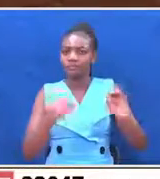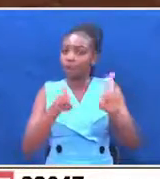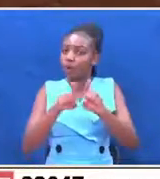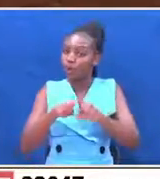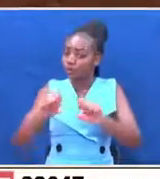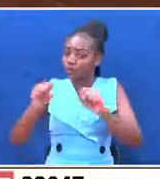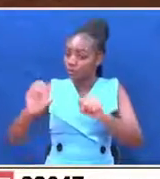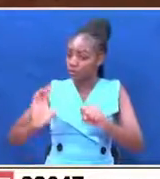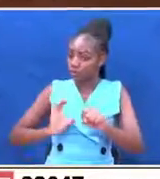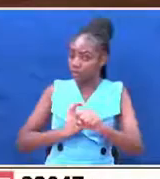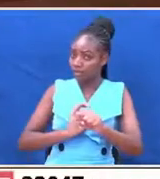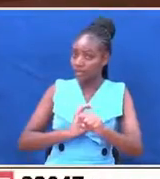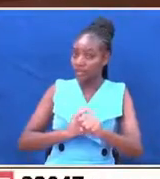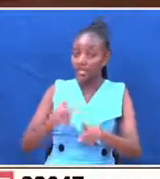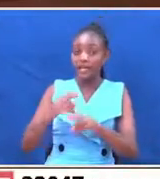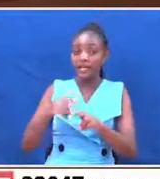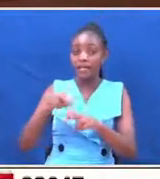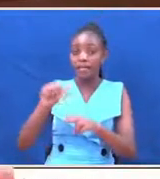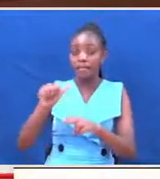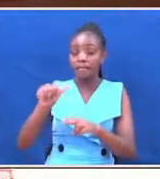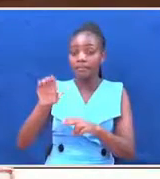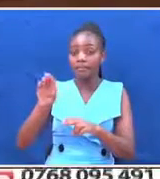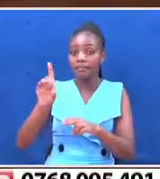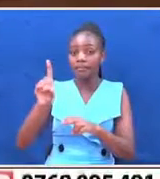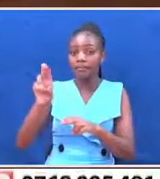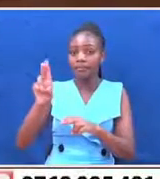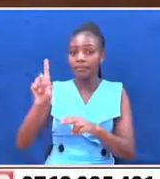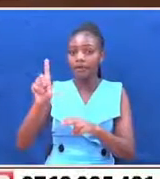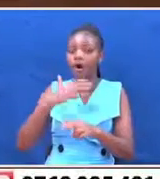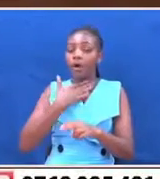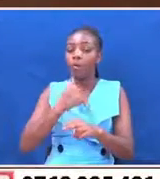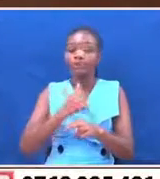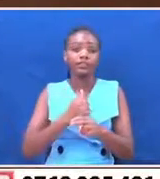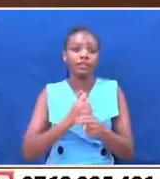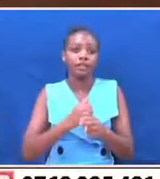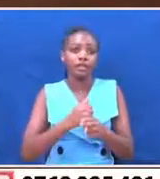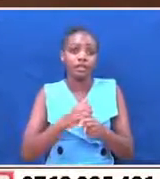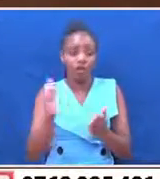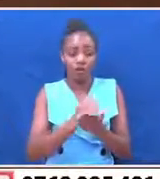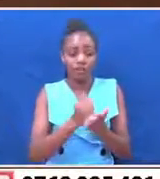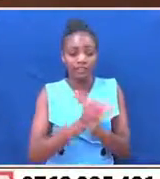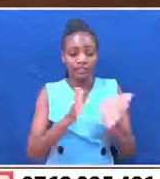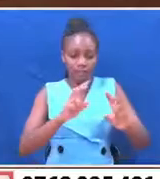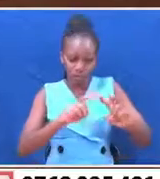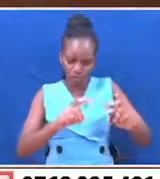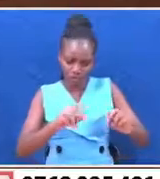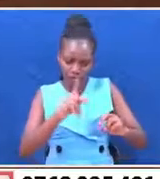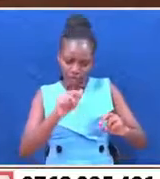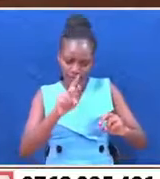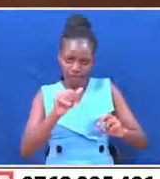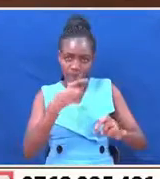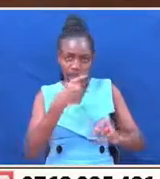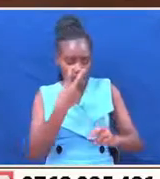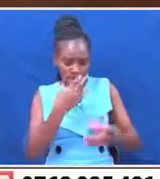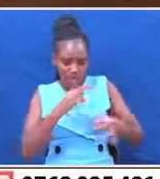Mwenyekiti wa kamati ya uwekezaji Abdul Somad Sharif Nasir ametaka mkaguzi mkuu wa hesabu kuchunguza shirika la Kemsa kubaini iwapo